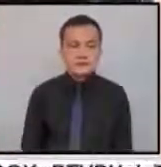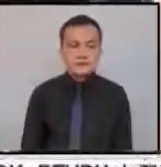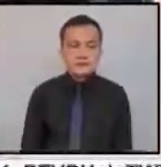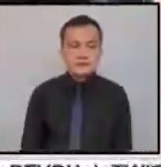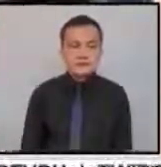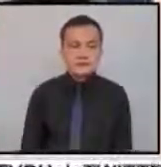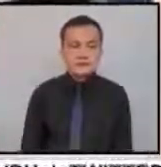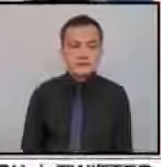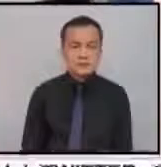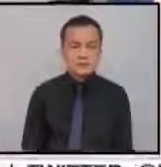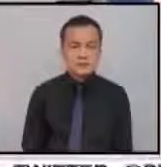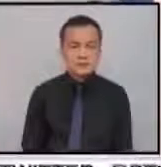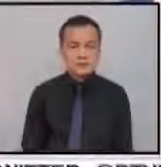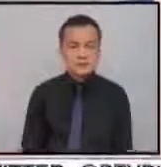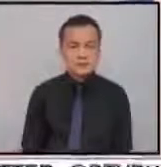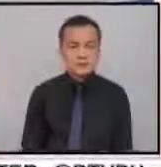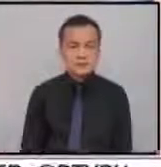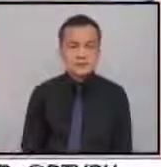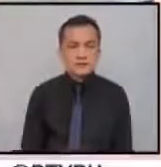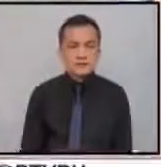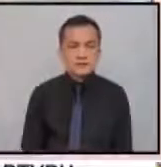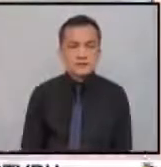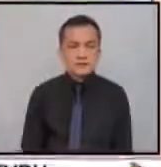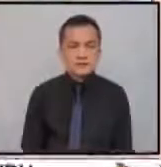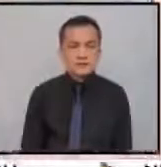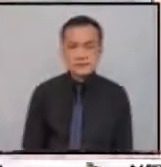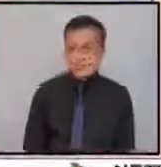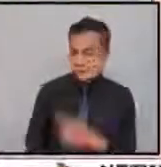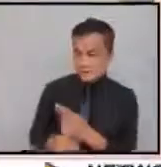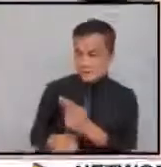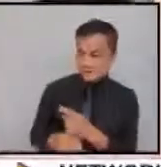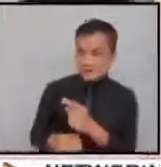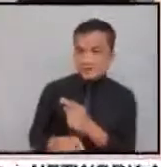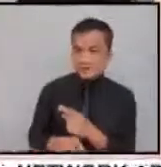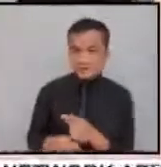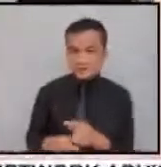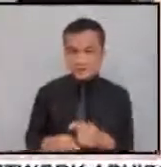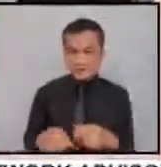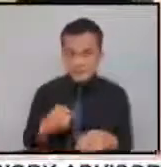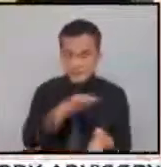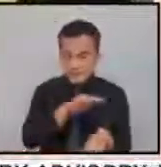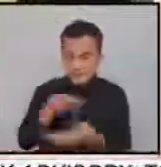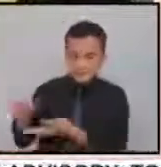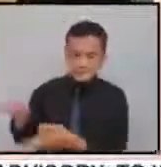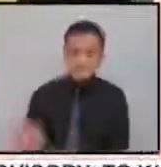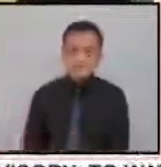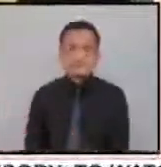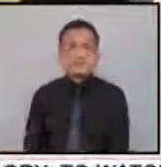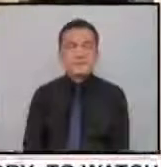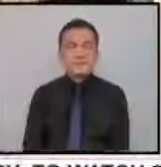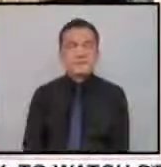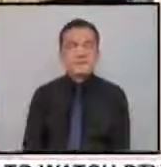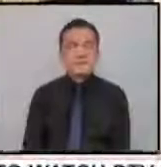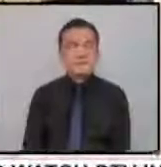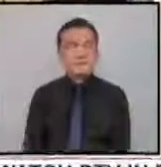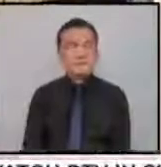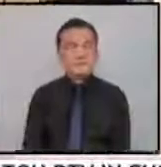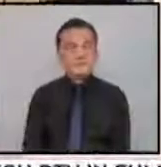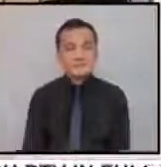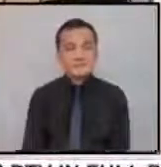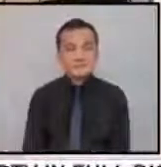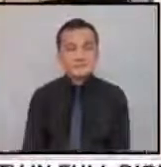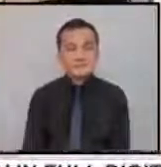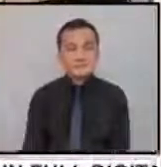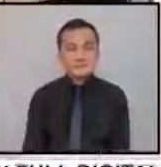Parang ha. Ganto, no? Tama, di ba? Paganto. Paha lang. Ayan, paganto pala. Okay. Oh, mali ka. Mali